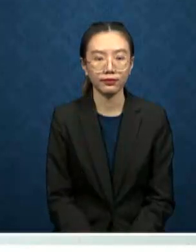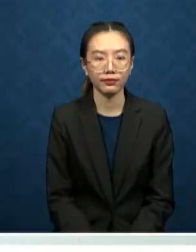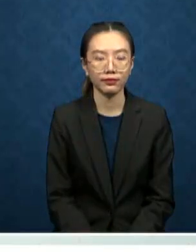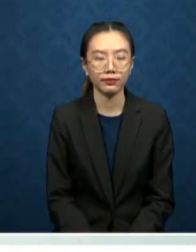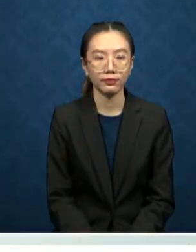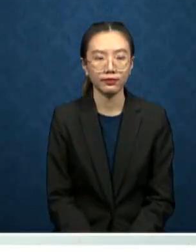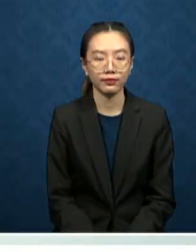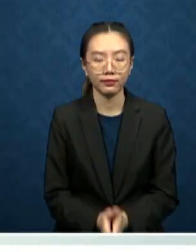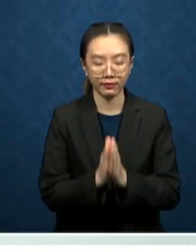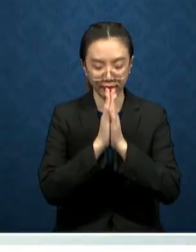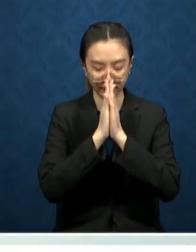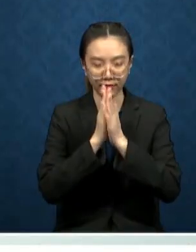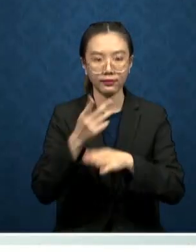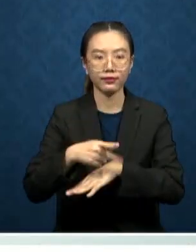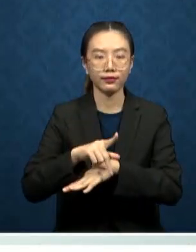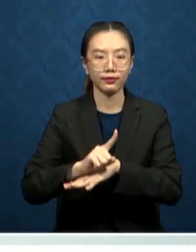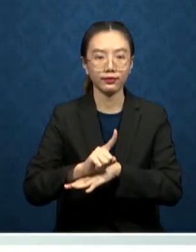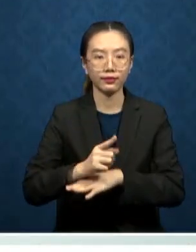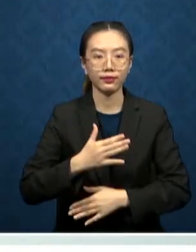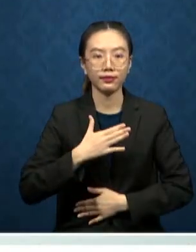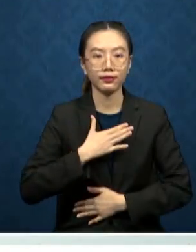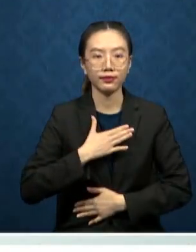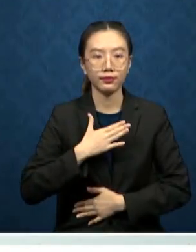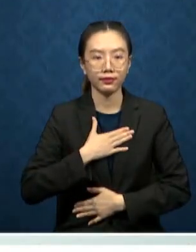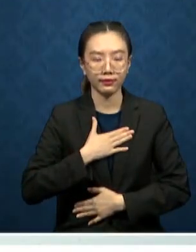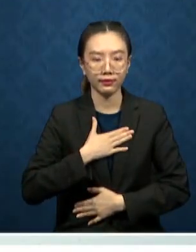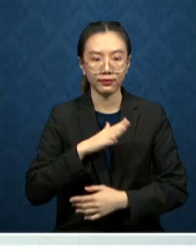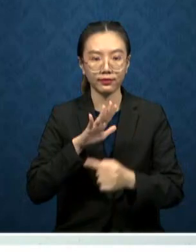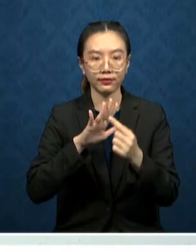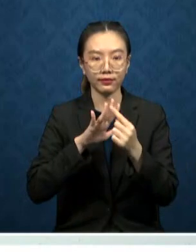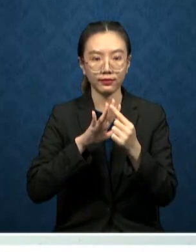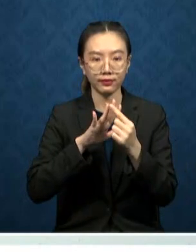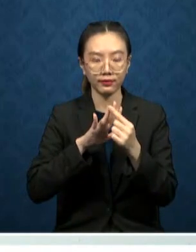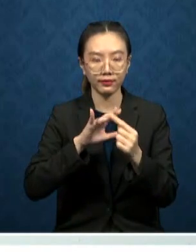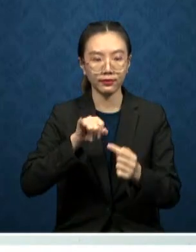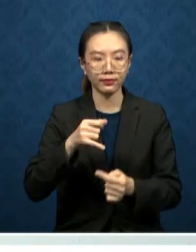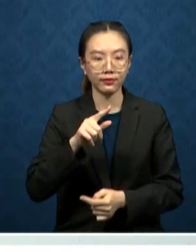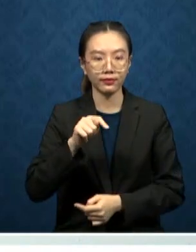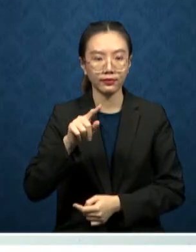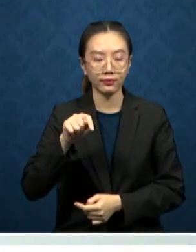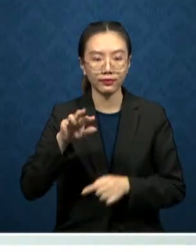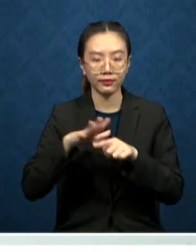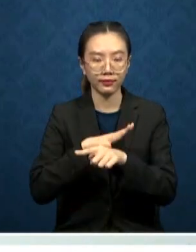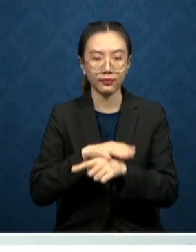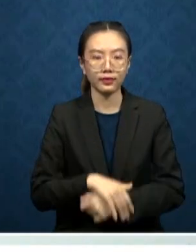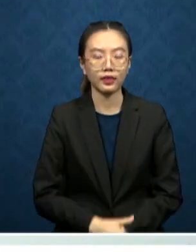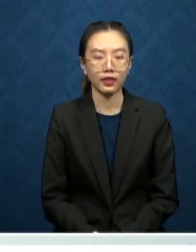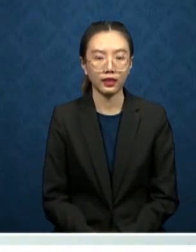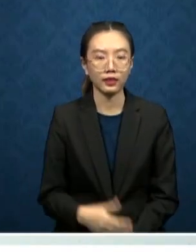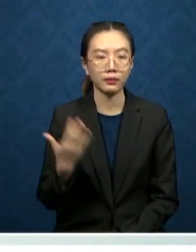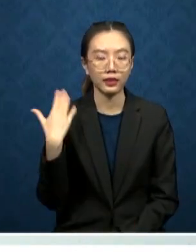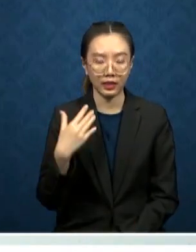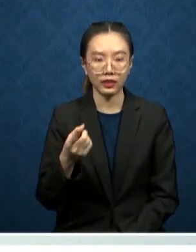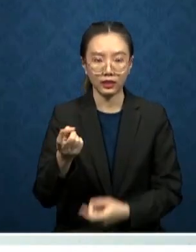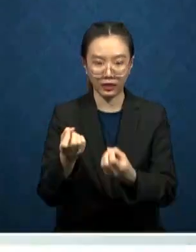ครับกราบเรียนท่านประธานวุฒิสภาที่เคารพกระผมนายแพทย์เจตศิรธรานนท์จากคำตอบของท่านเลขาวิทวัฒน์เนี่ยผมไม่